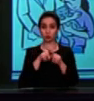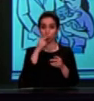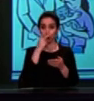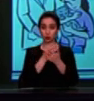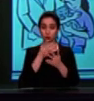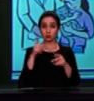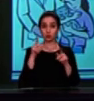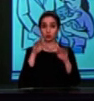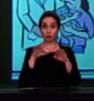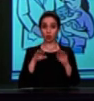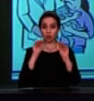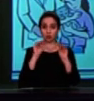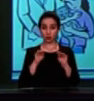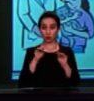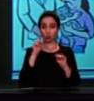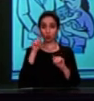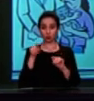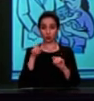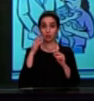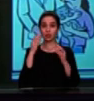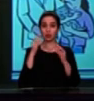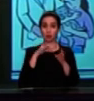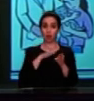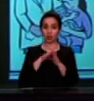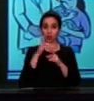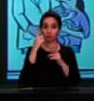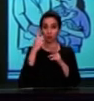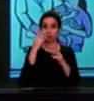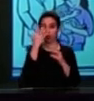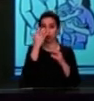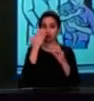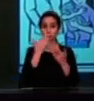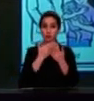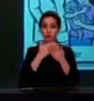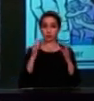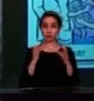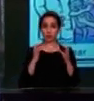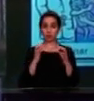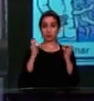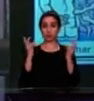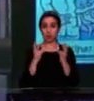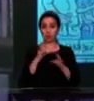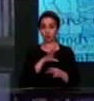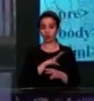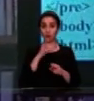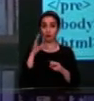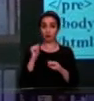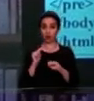ko'rinishda, demak, joylashtirib, uni yaxlit bitta rasm sifatida saqlashingiz kerak edi